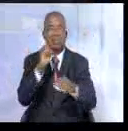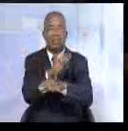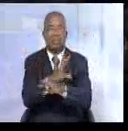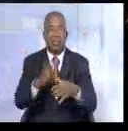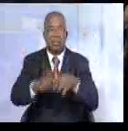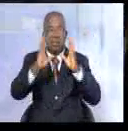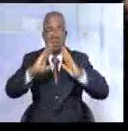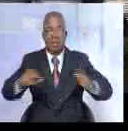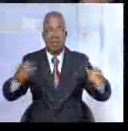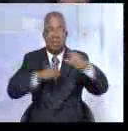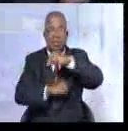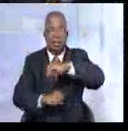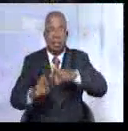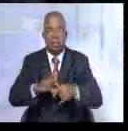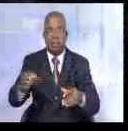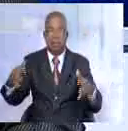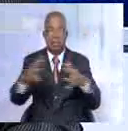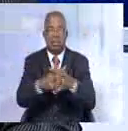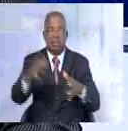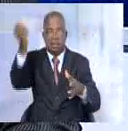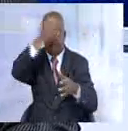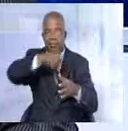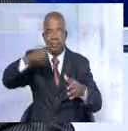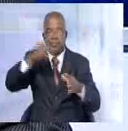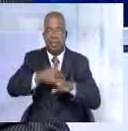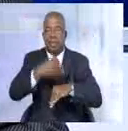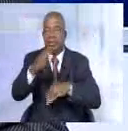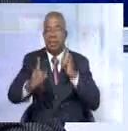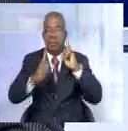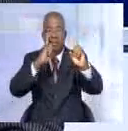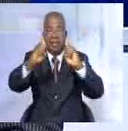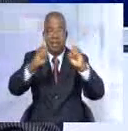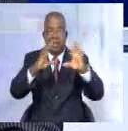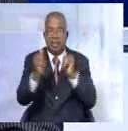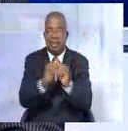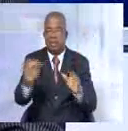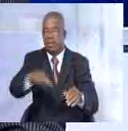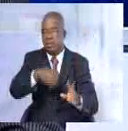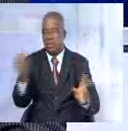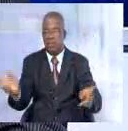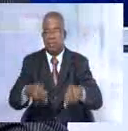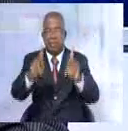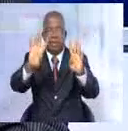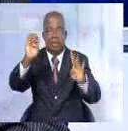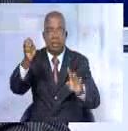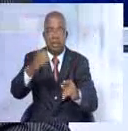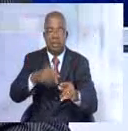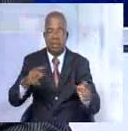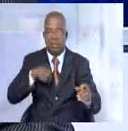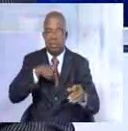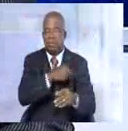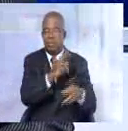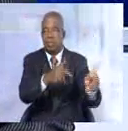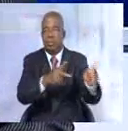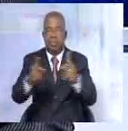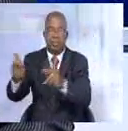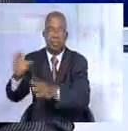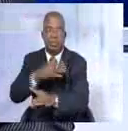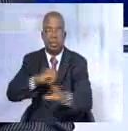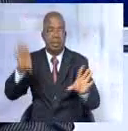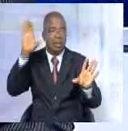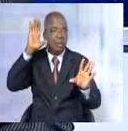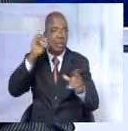l'Union africaine et aura des entretiens avec ses homologues et plusieurs autres personnalités. Nous vous proposons d'écouter